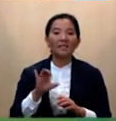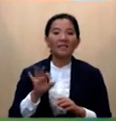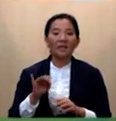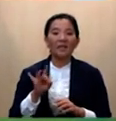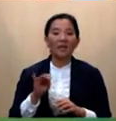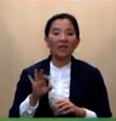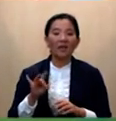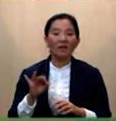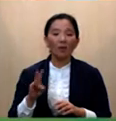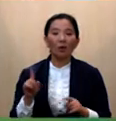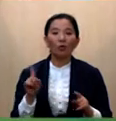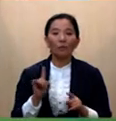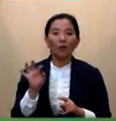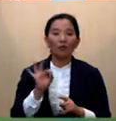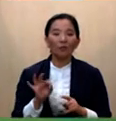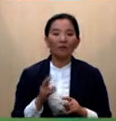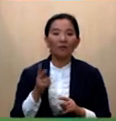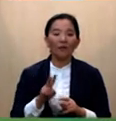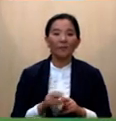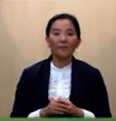видеоассистент-рефери, сокращенно VAR.